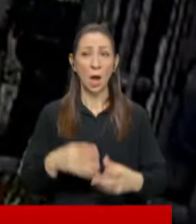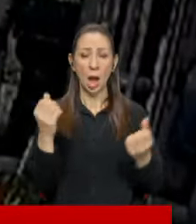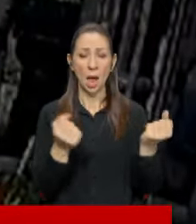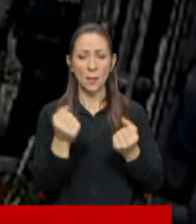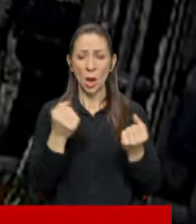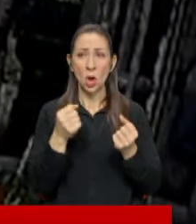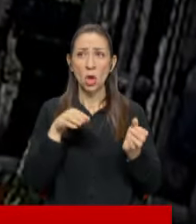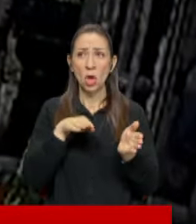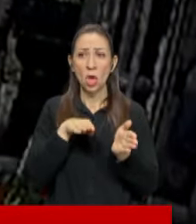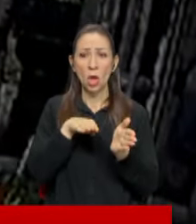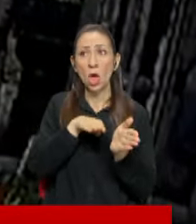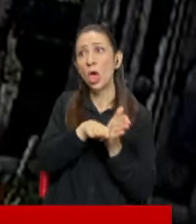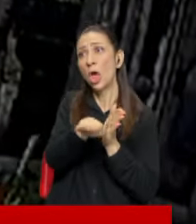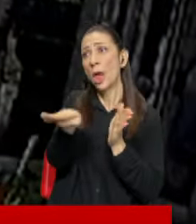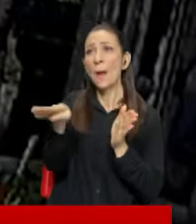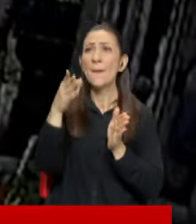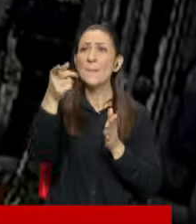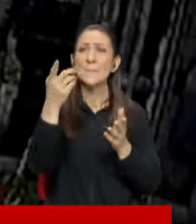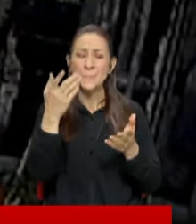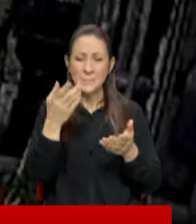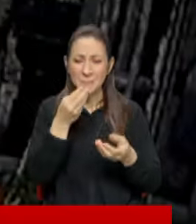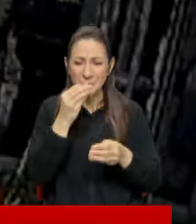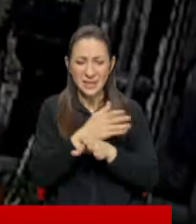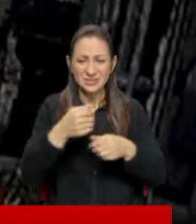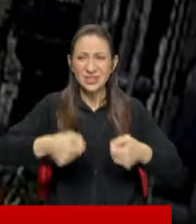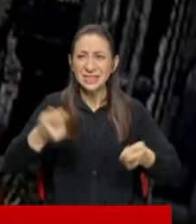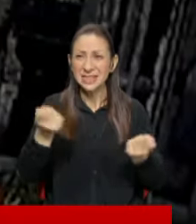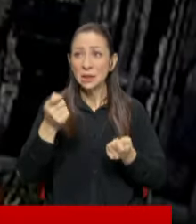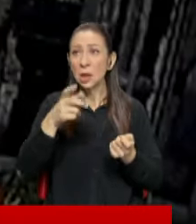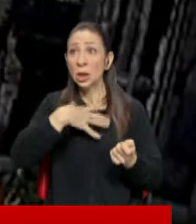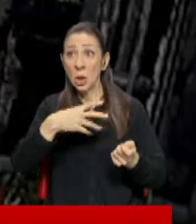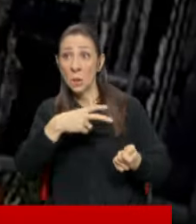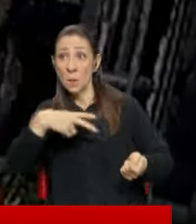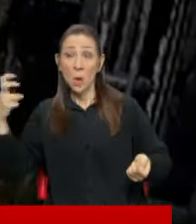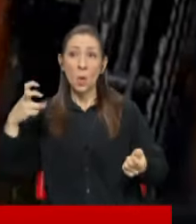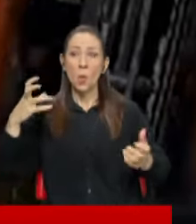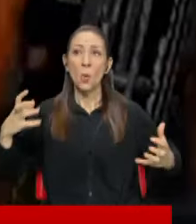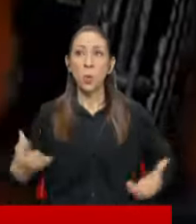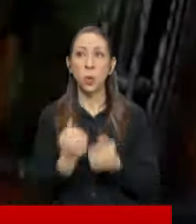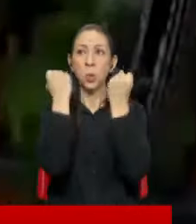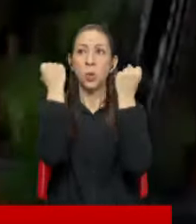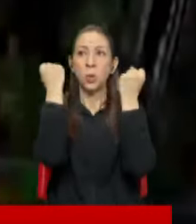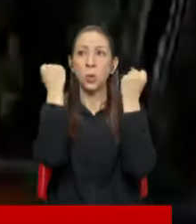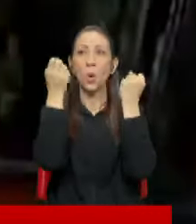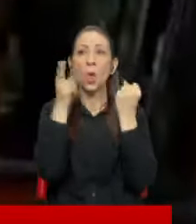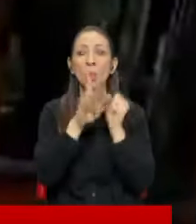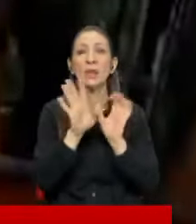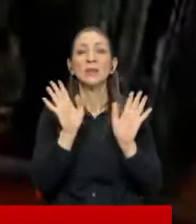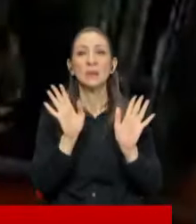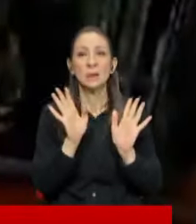Otomobil yoldan çıktı, manav çalışanın bir anlık hamlesiyle ölümden kıl payı döndü.